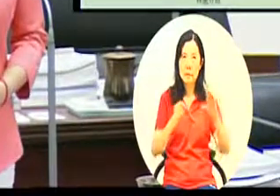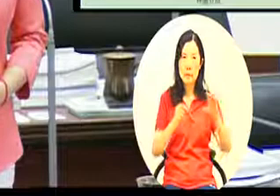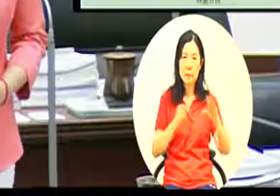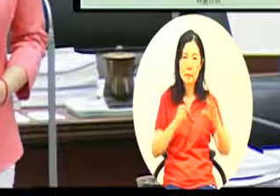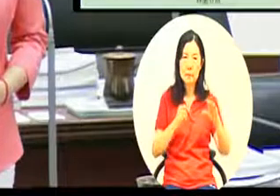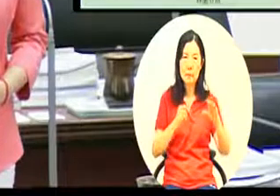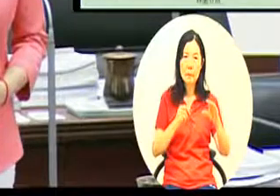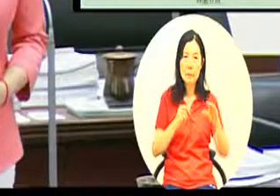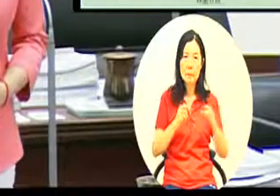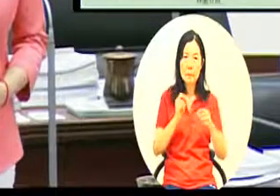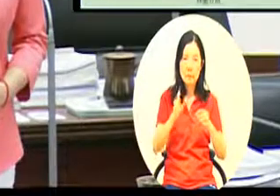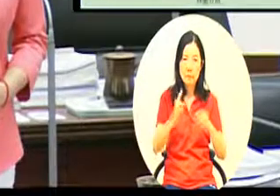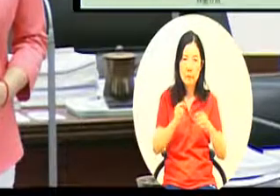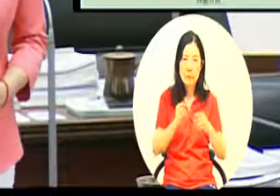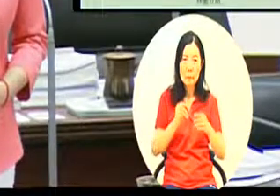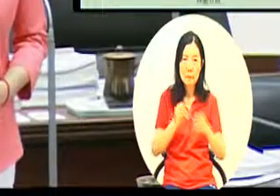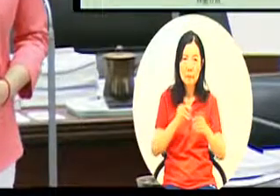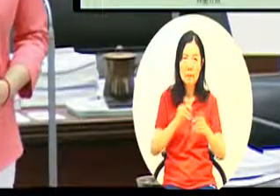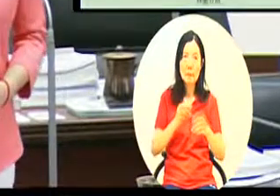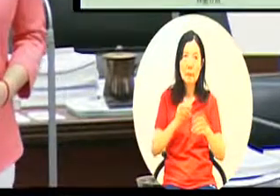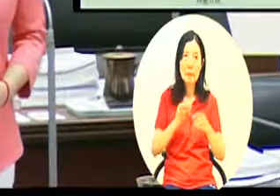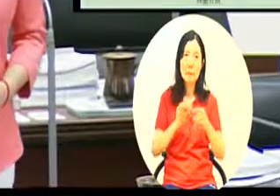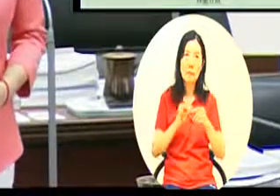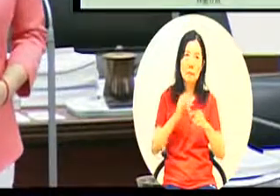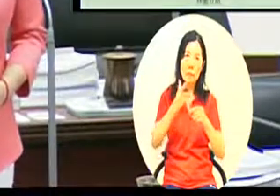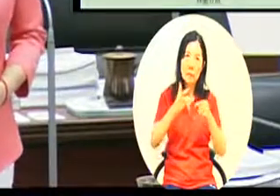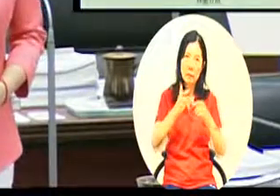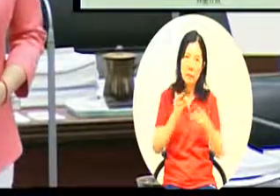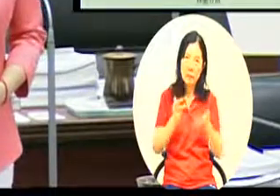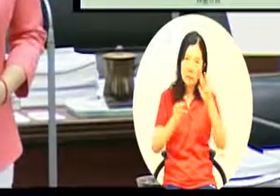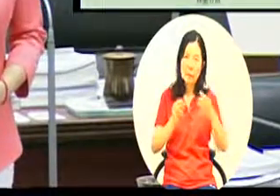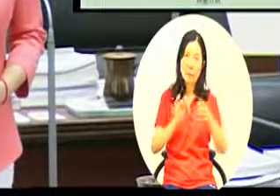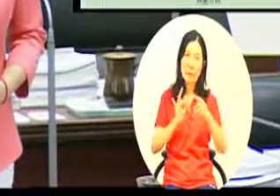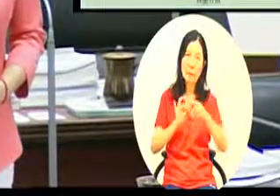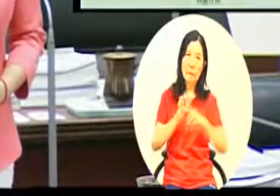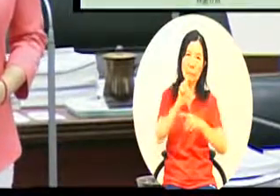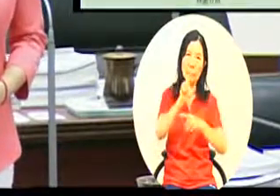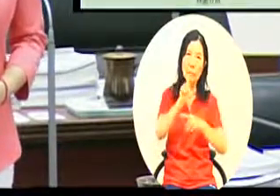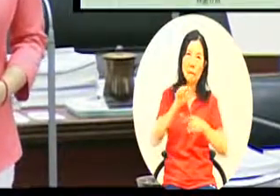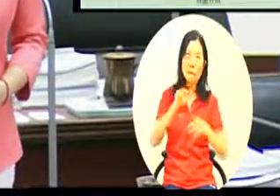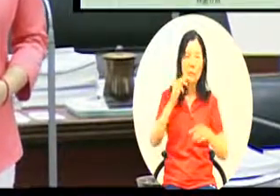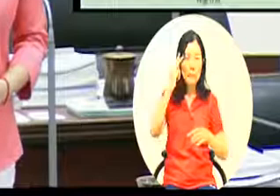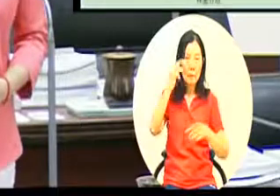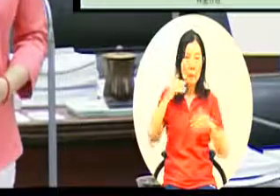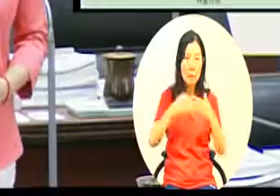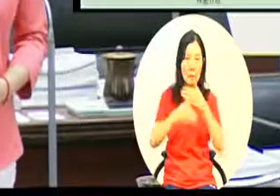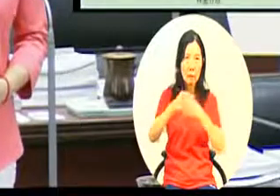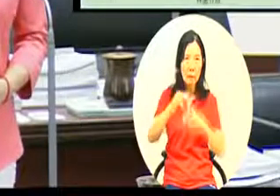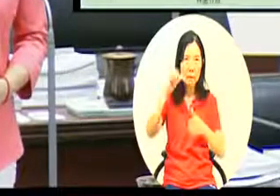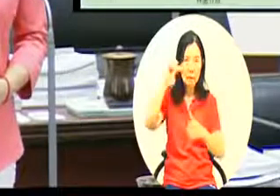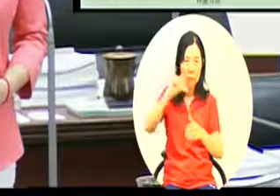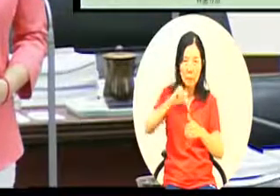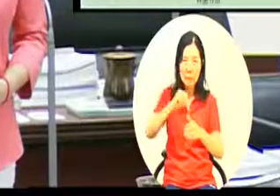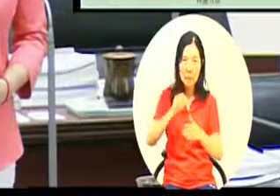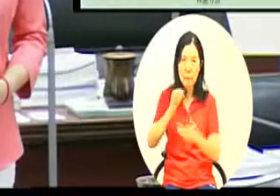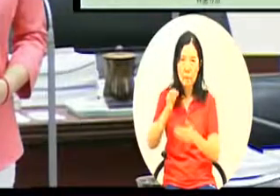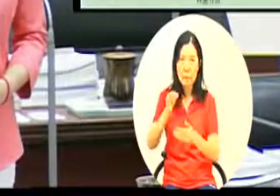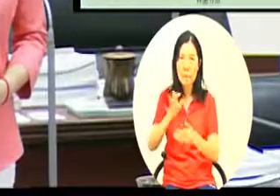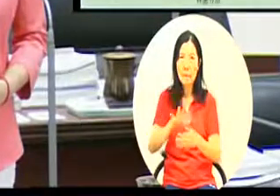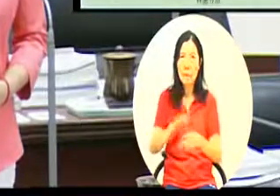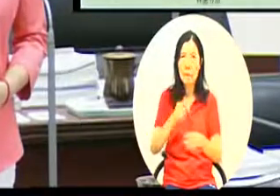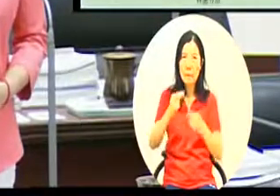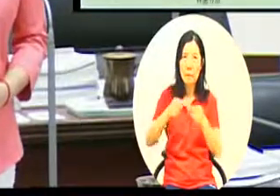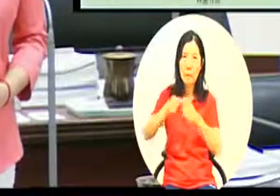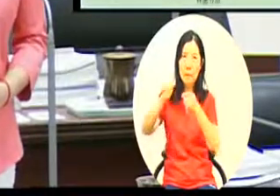过60%，所以呢，我觉得我们的交通罚款每一年呢都